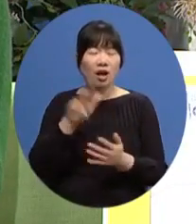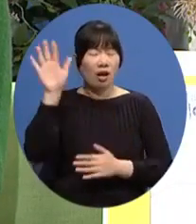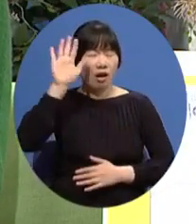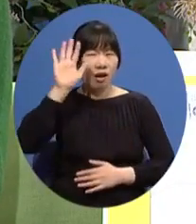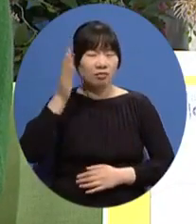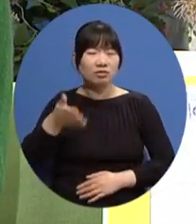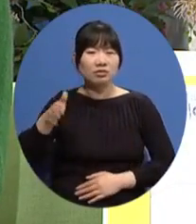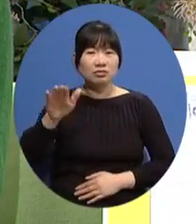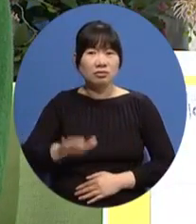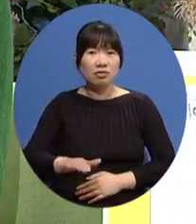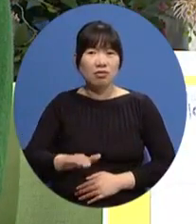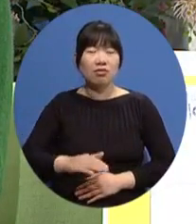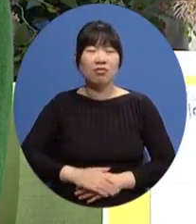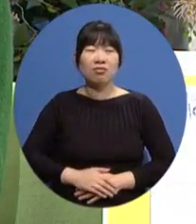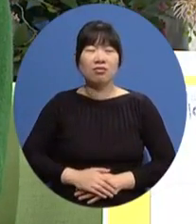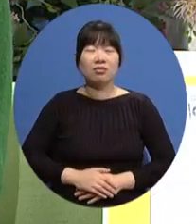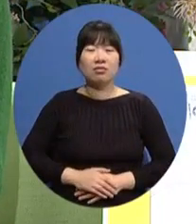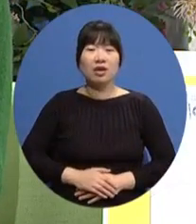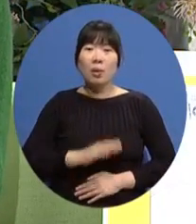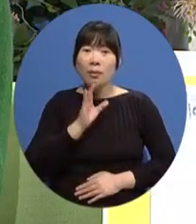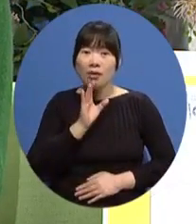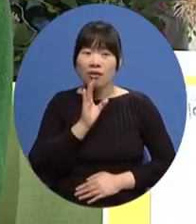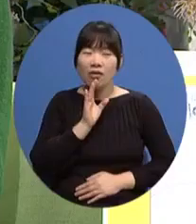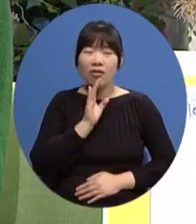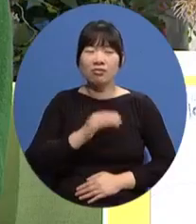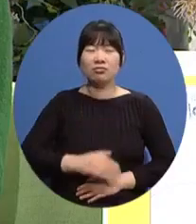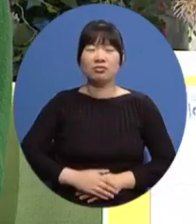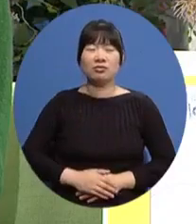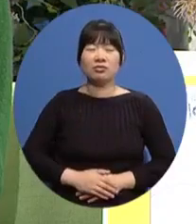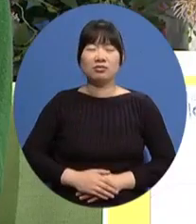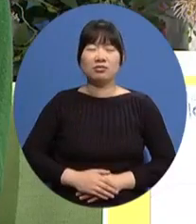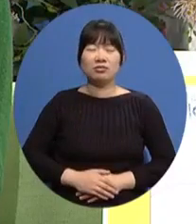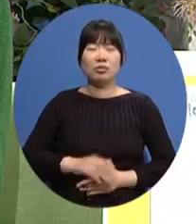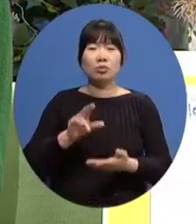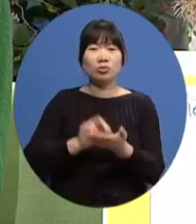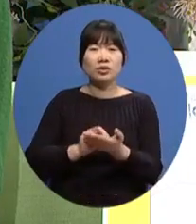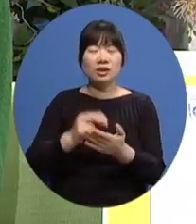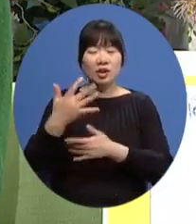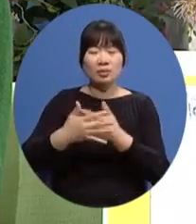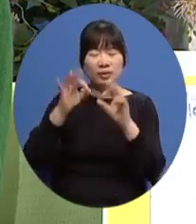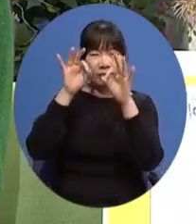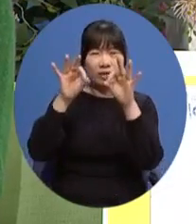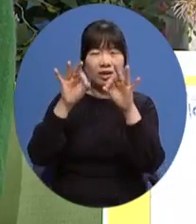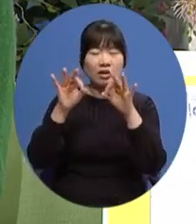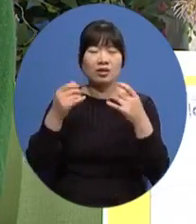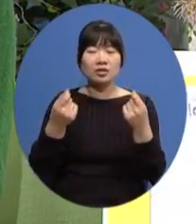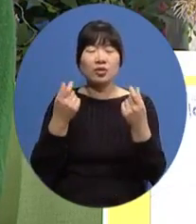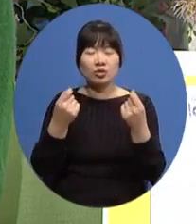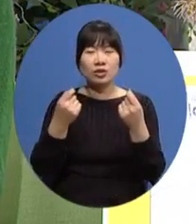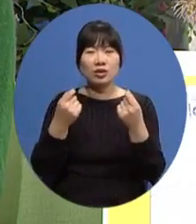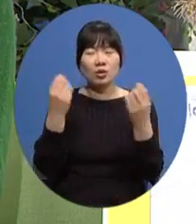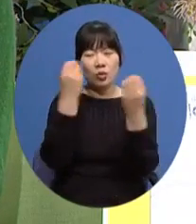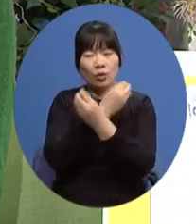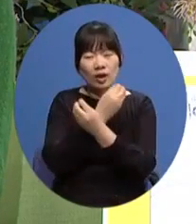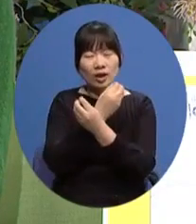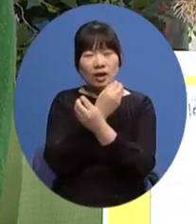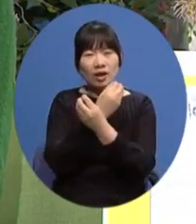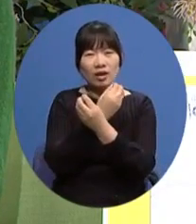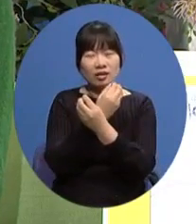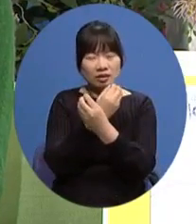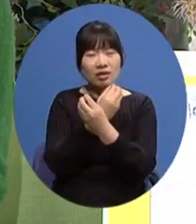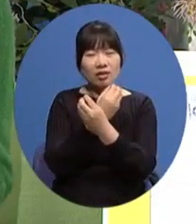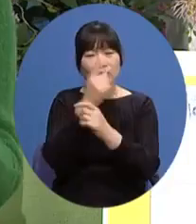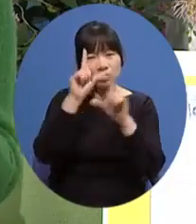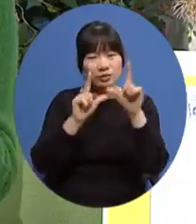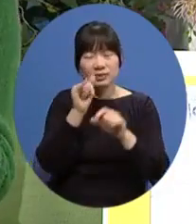건 아닌데. 그런 뜻이신 거죠. 예. 근데 문제, 화면에는 분명히 좀 그렇게 오해받으실 수 있는 요소가